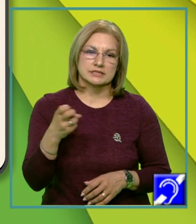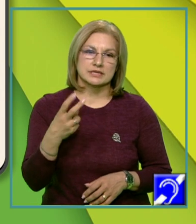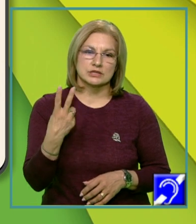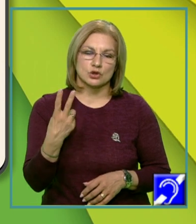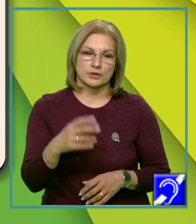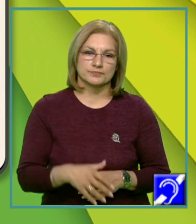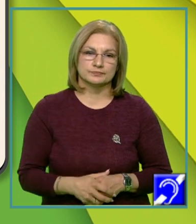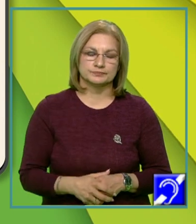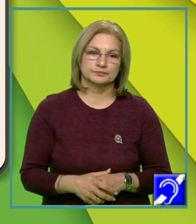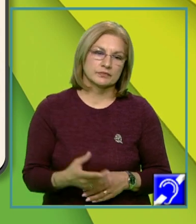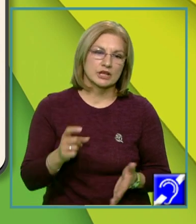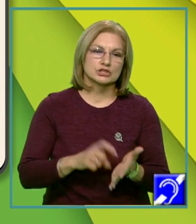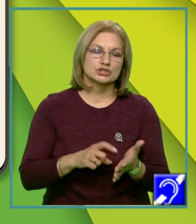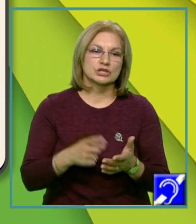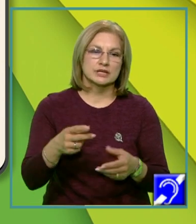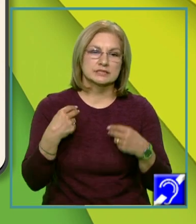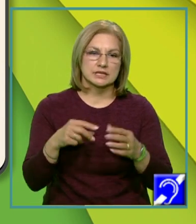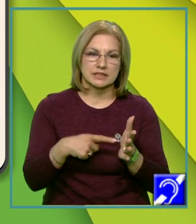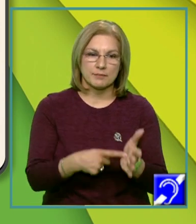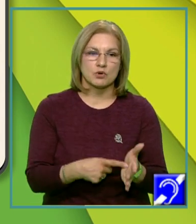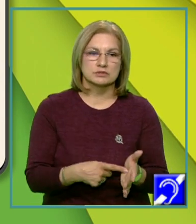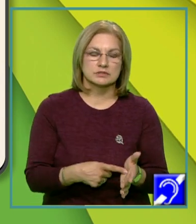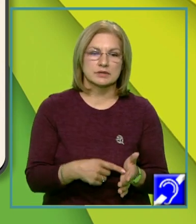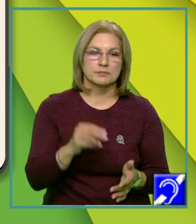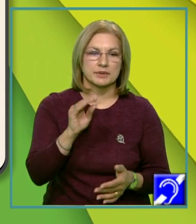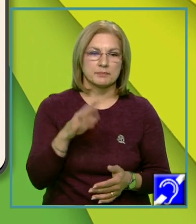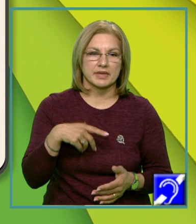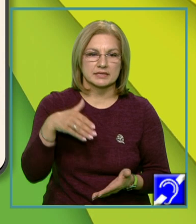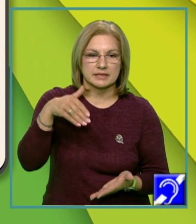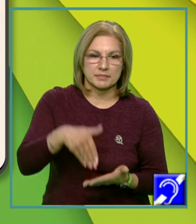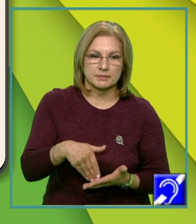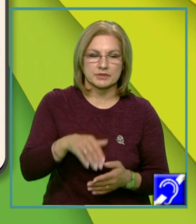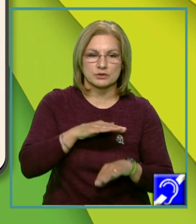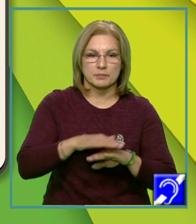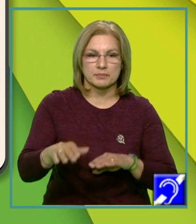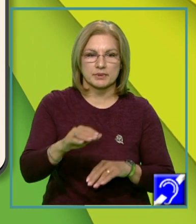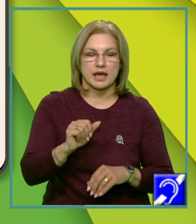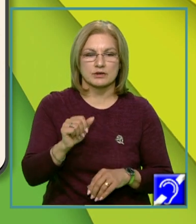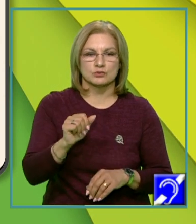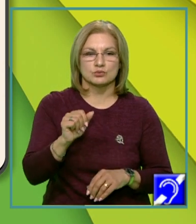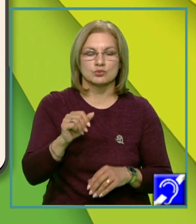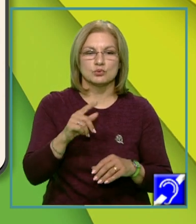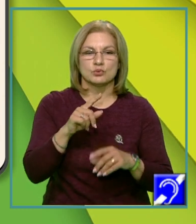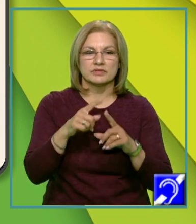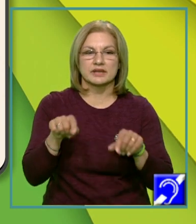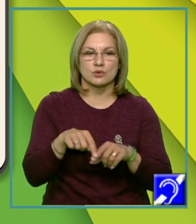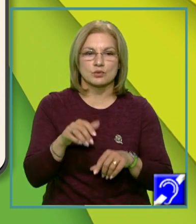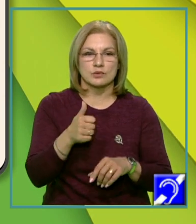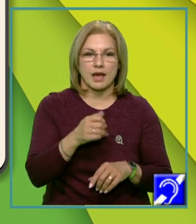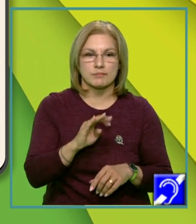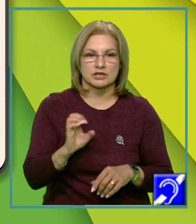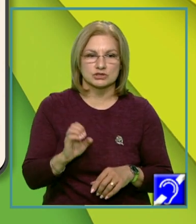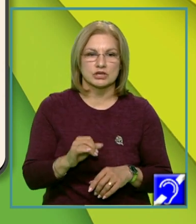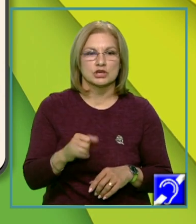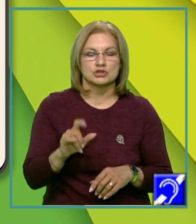ne cere să dea păstrăm că pe eby este perpendiculară Pe planul triunghiului ABC și ne mai